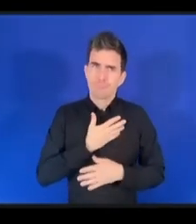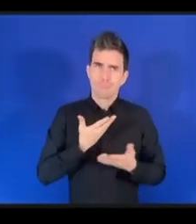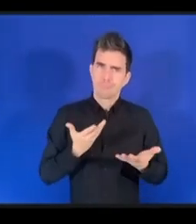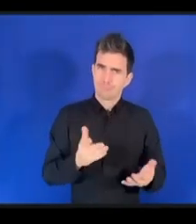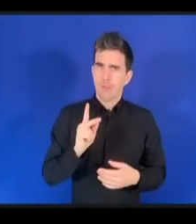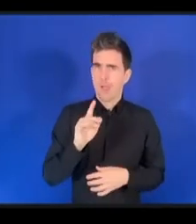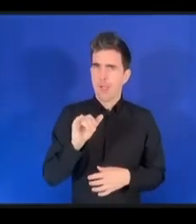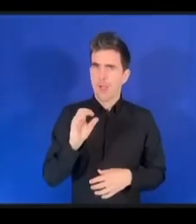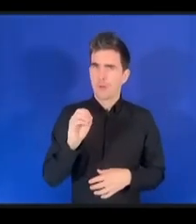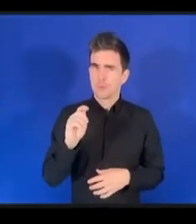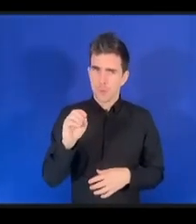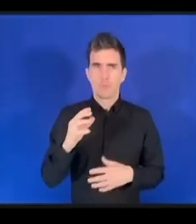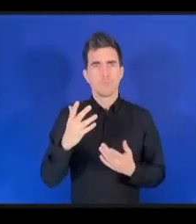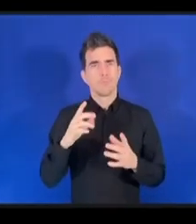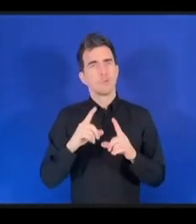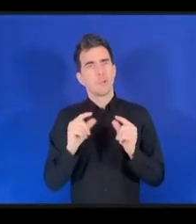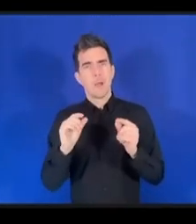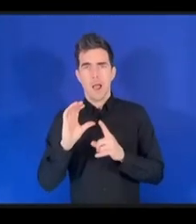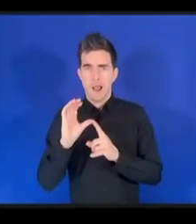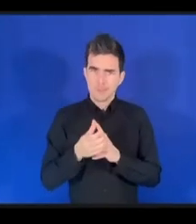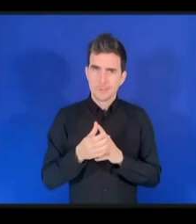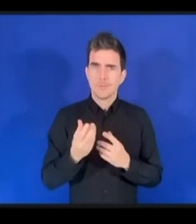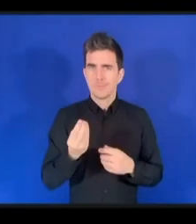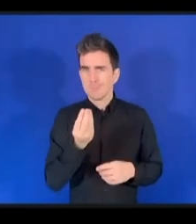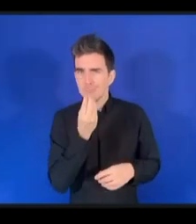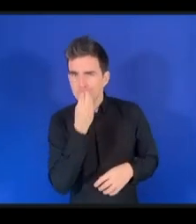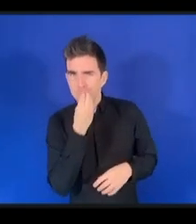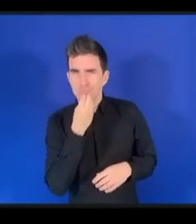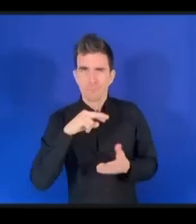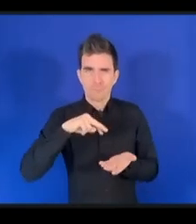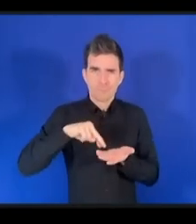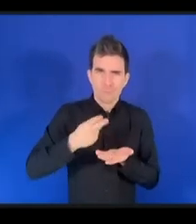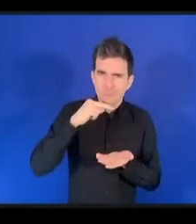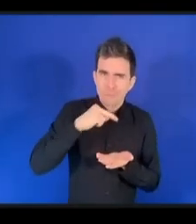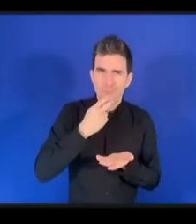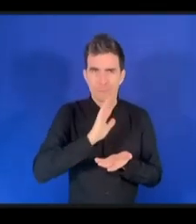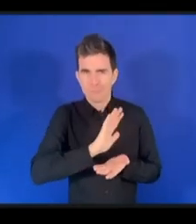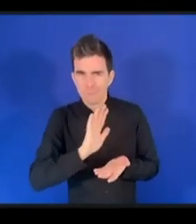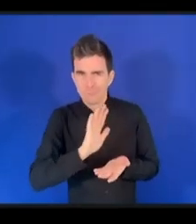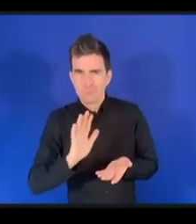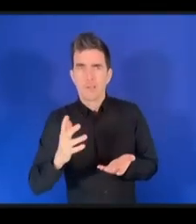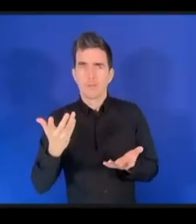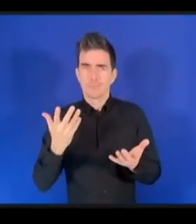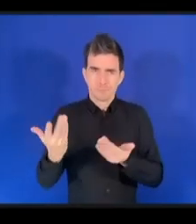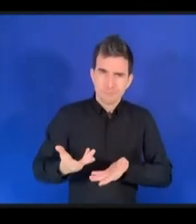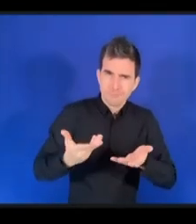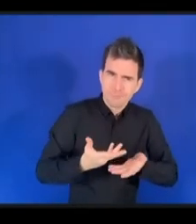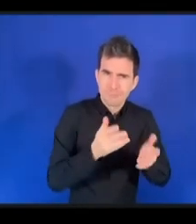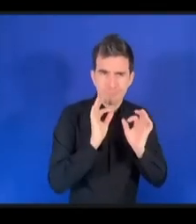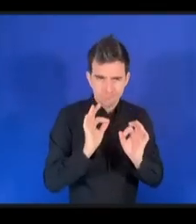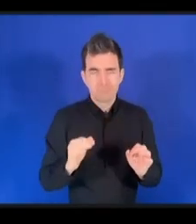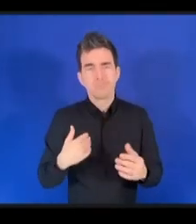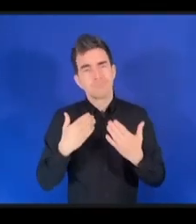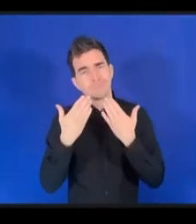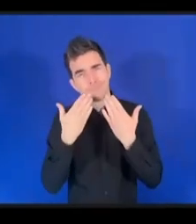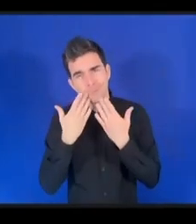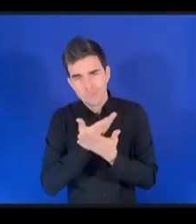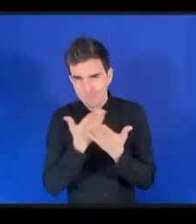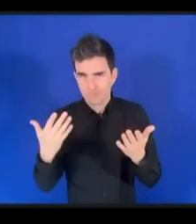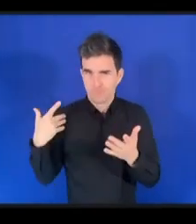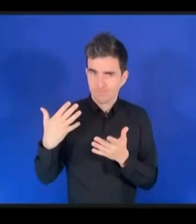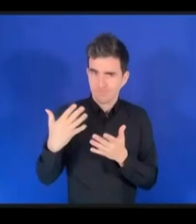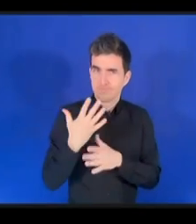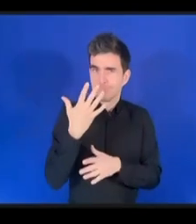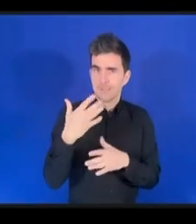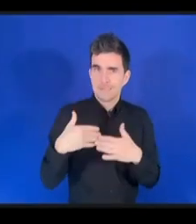本当にお疲れ様でした。以上をもちまして閉会のご挨拶をさせていただきます。皆